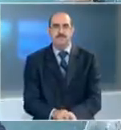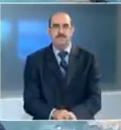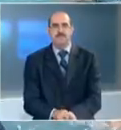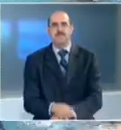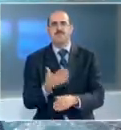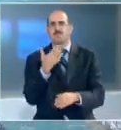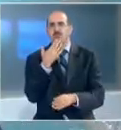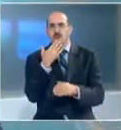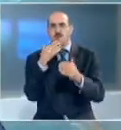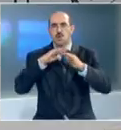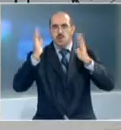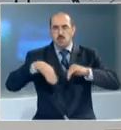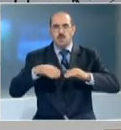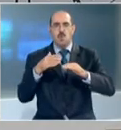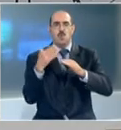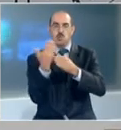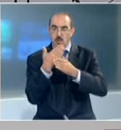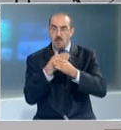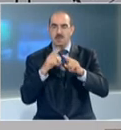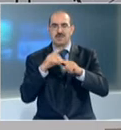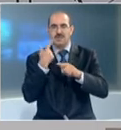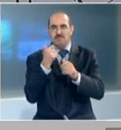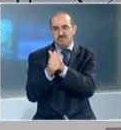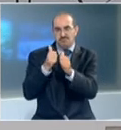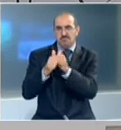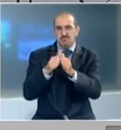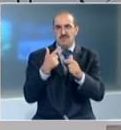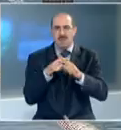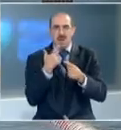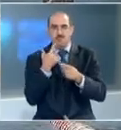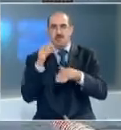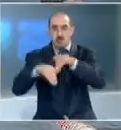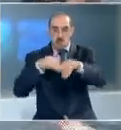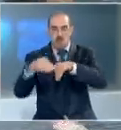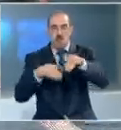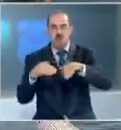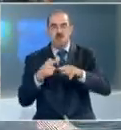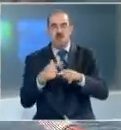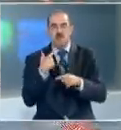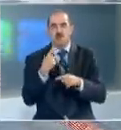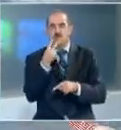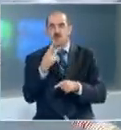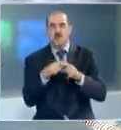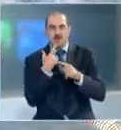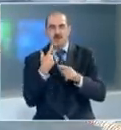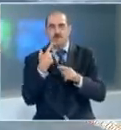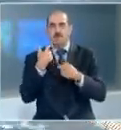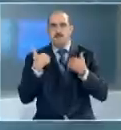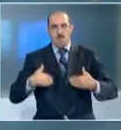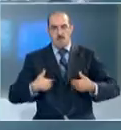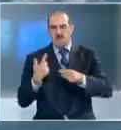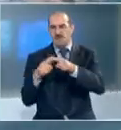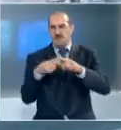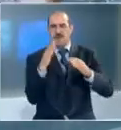تميزت البطولة الوطنية العسكرية للسباحة بتنافس شريف والروح الأخلاقية الرياضية المثالية بين المشاركين من